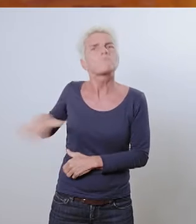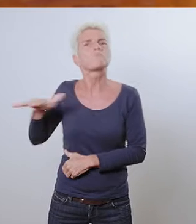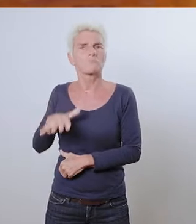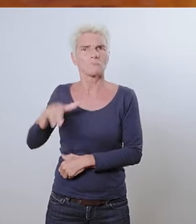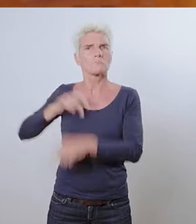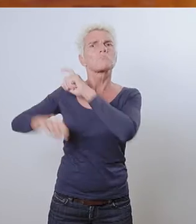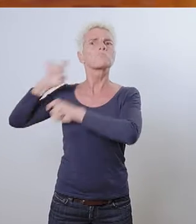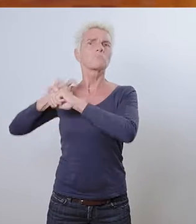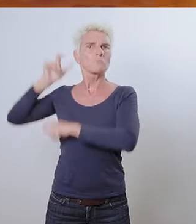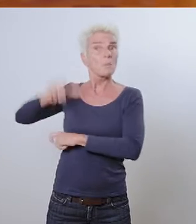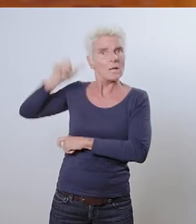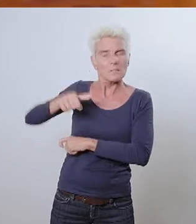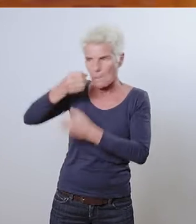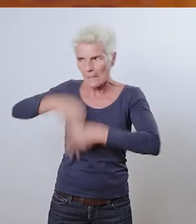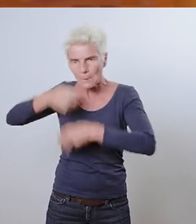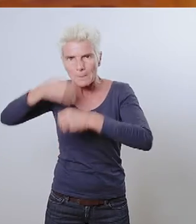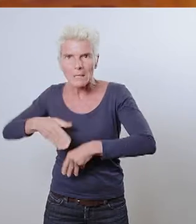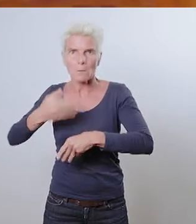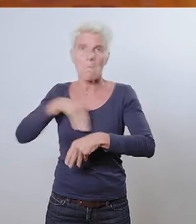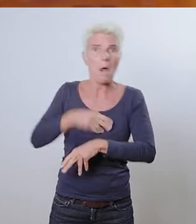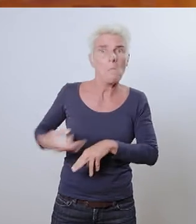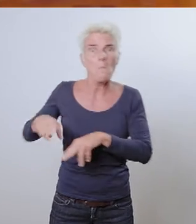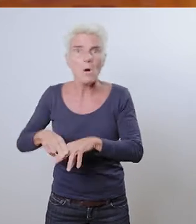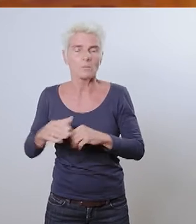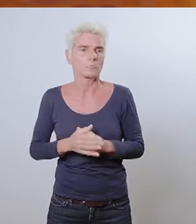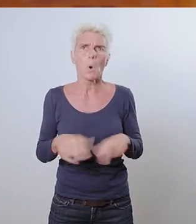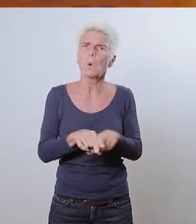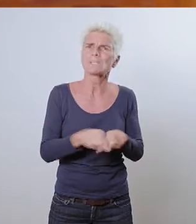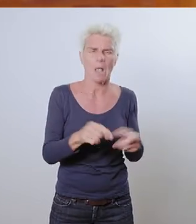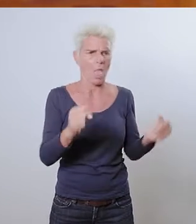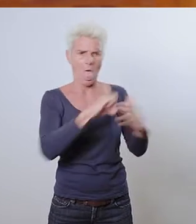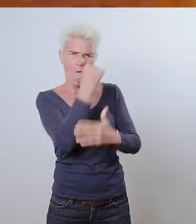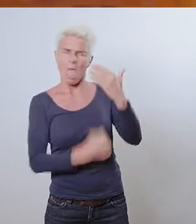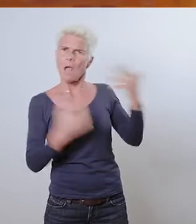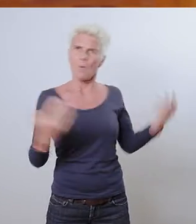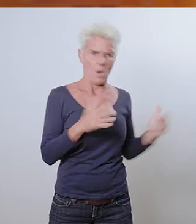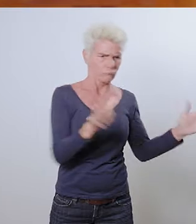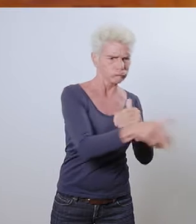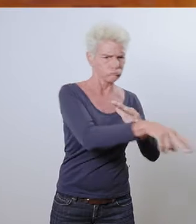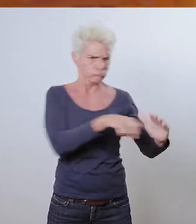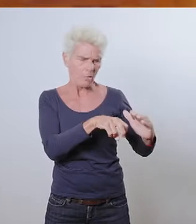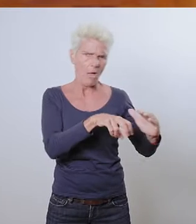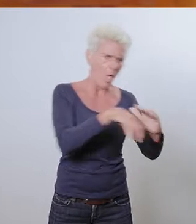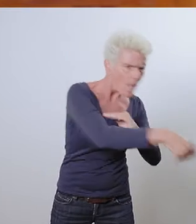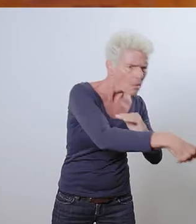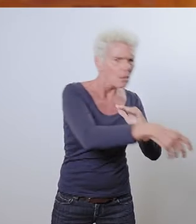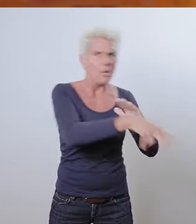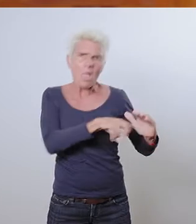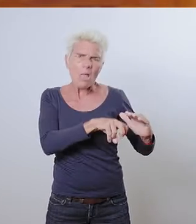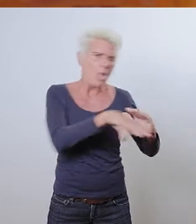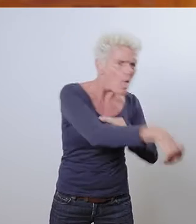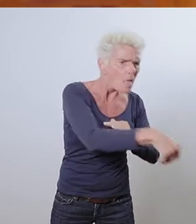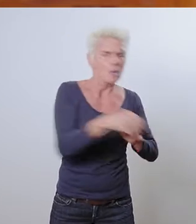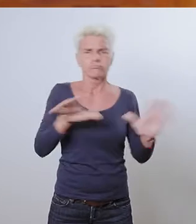fait l'histoire nous avons été déstabilisés par les confinements les décos finement les ambiances délétères le